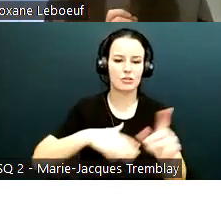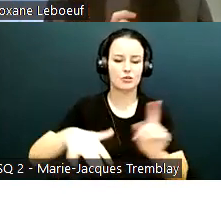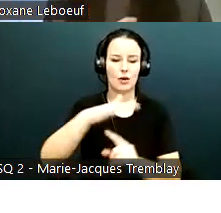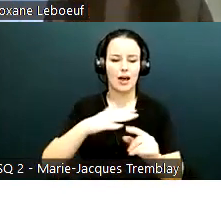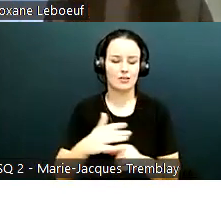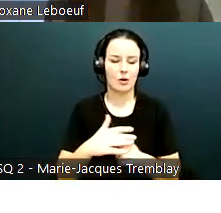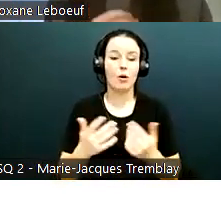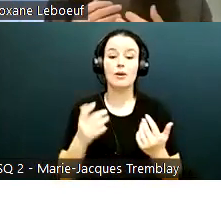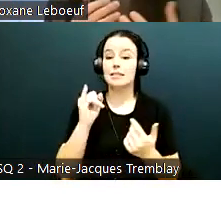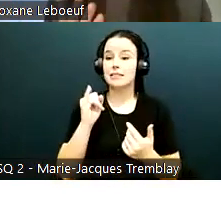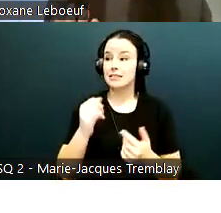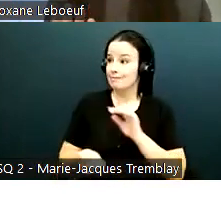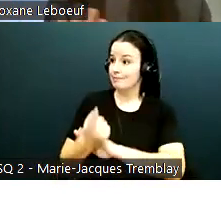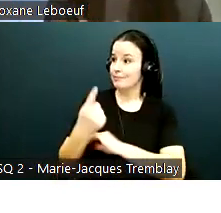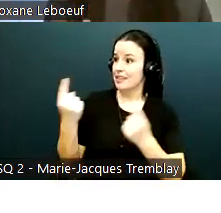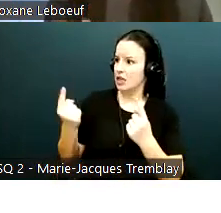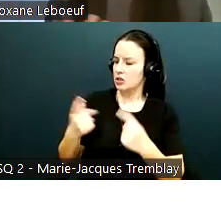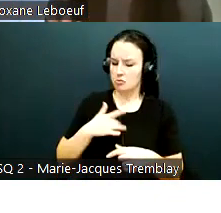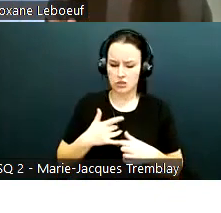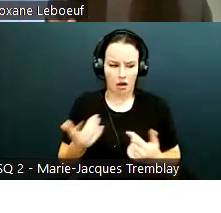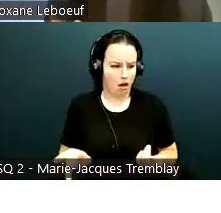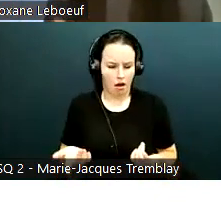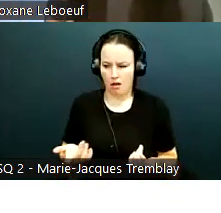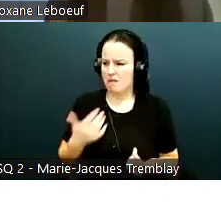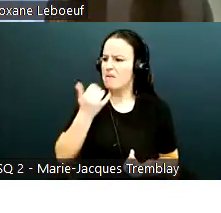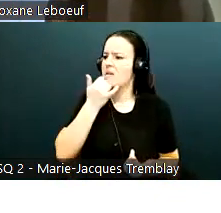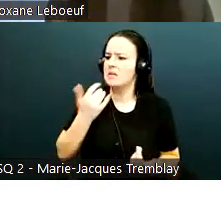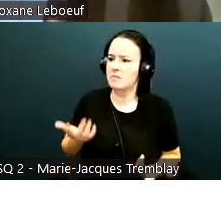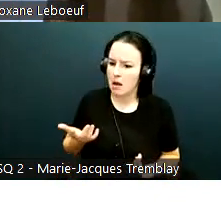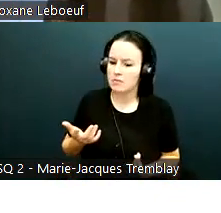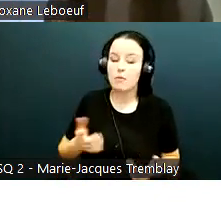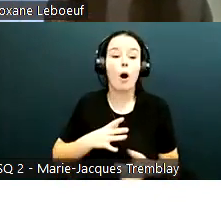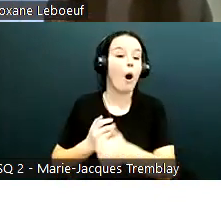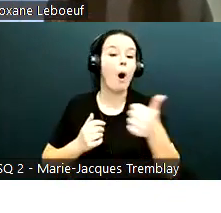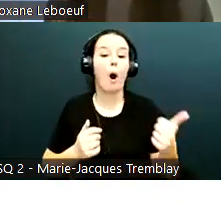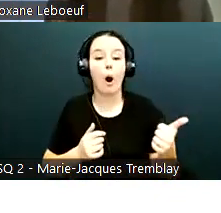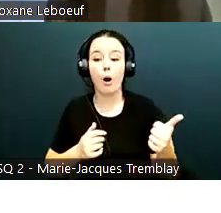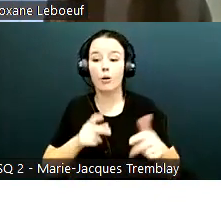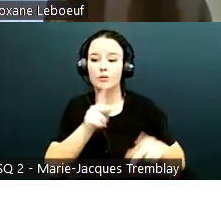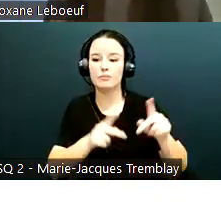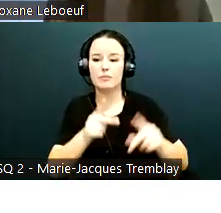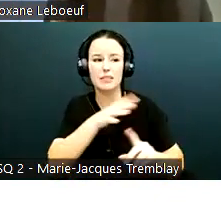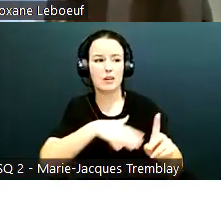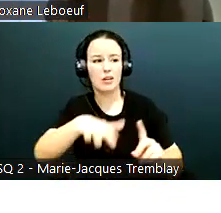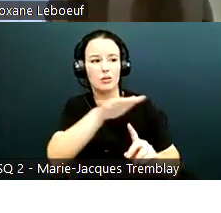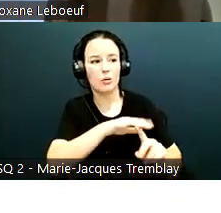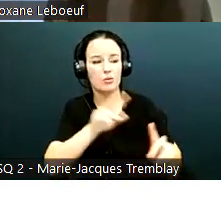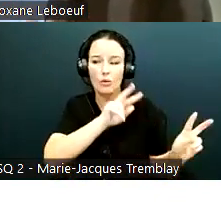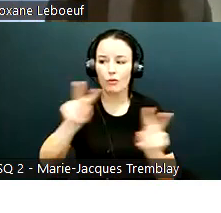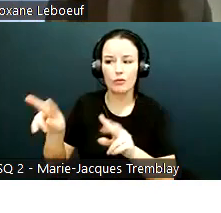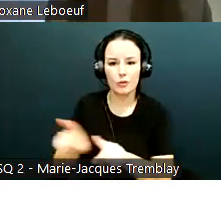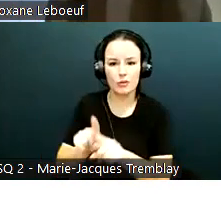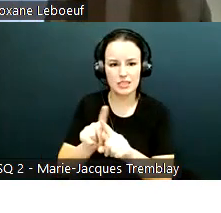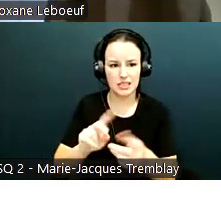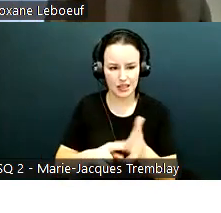dit, quand il arrive quelque chose, je me dis, ben voyons donc, qu'est-ce qu'il fait là? Puis il y en a d'autres aux alentours, des fois, puis là, mais je me dis, ben, est-ce qu'on